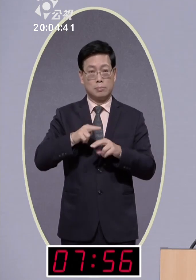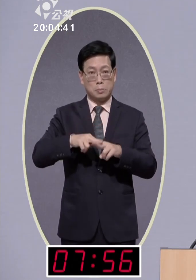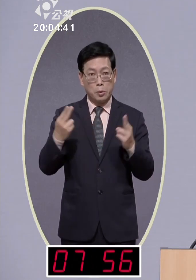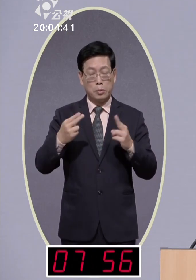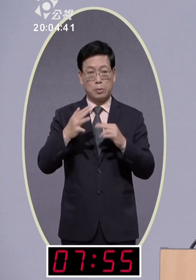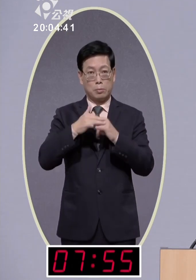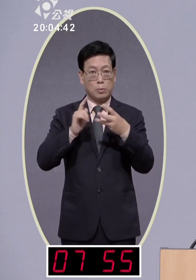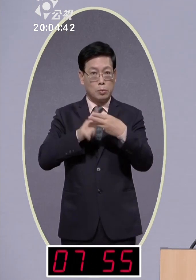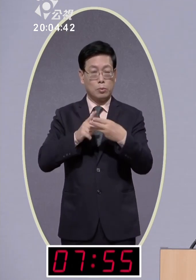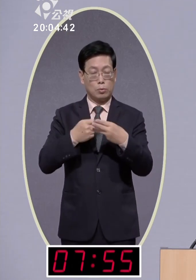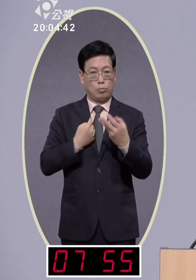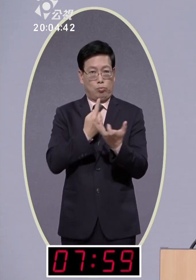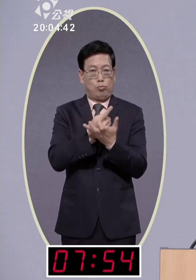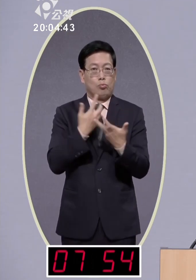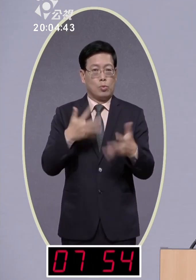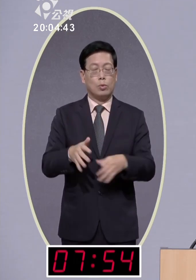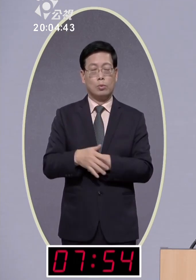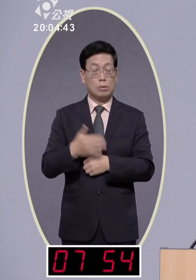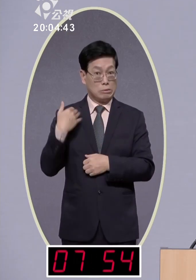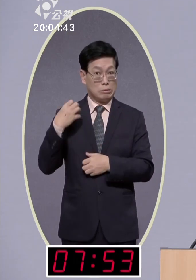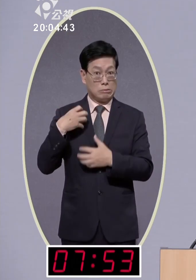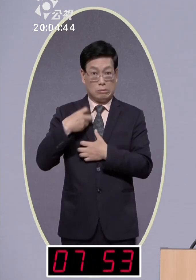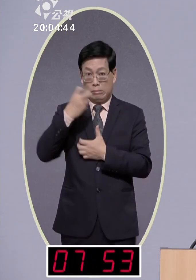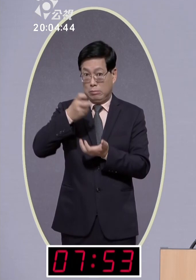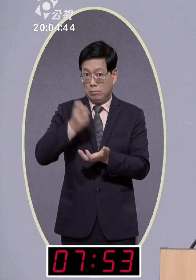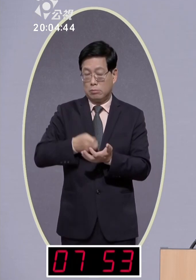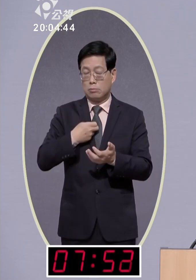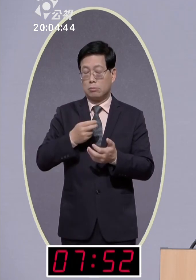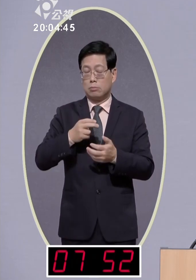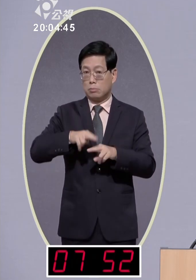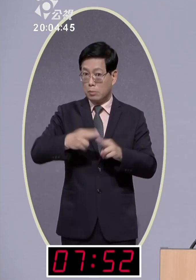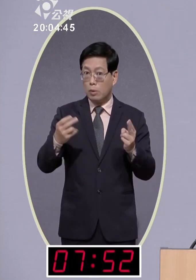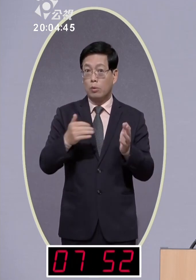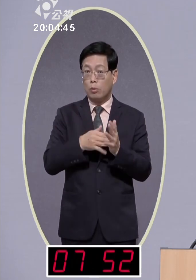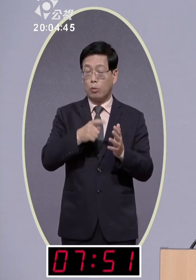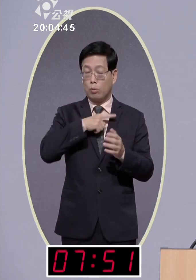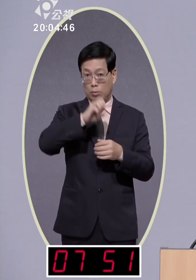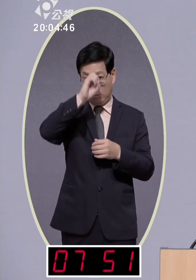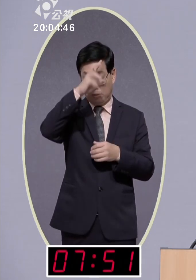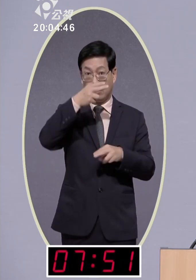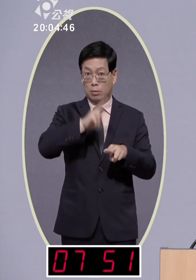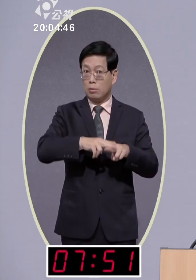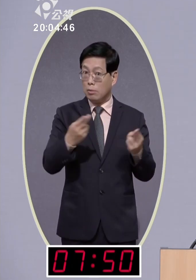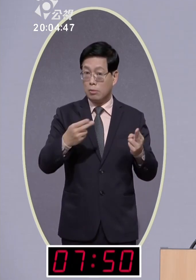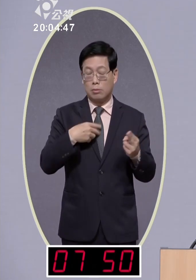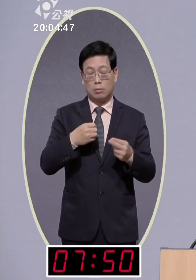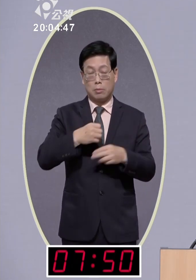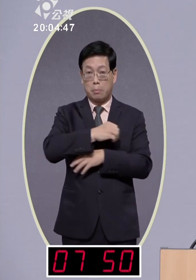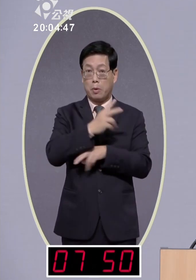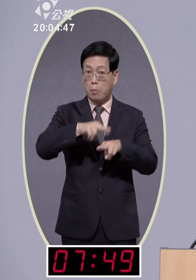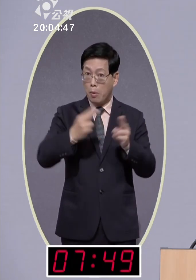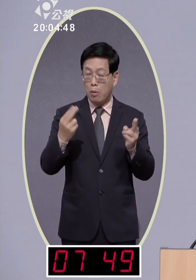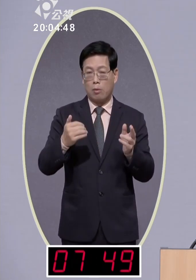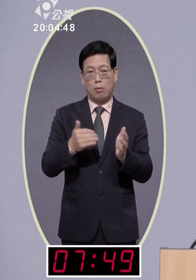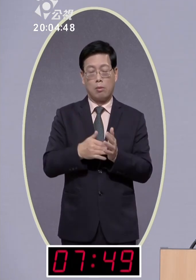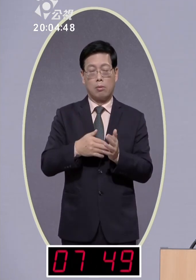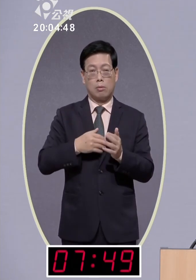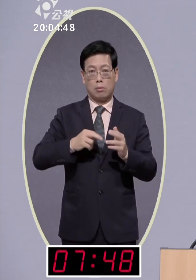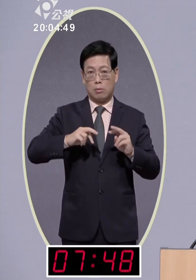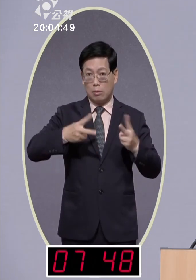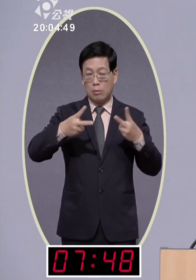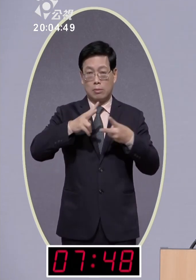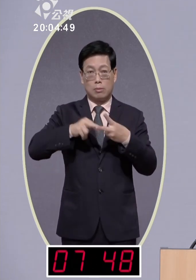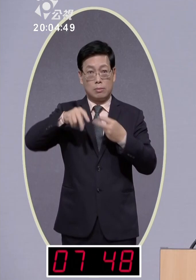主，解除戒严，开放党禁，解除暴禁，修改刑法